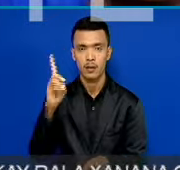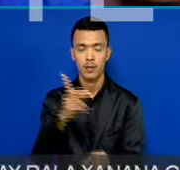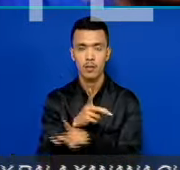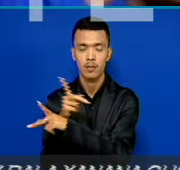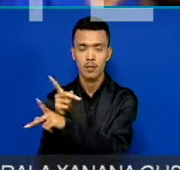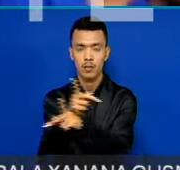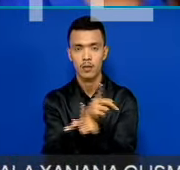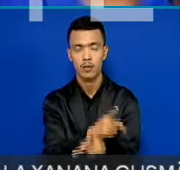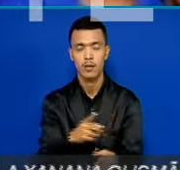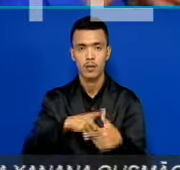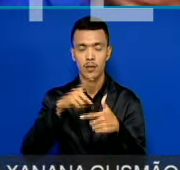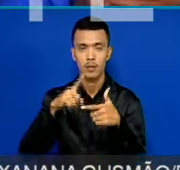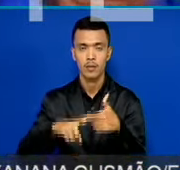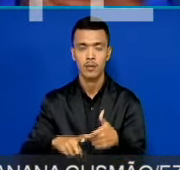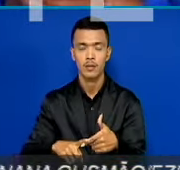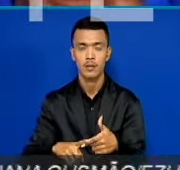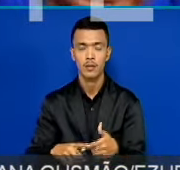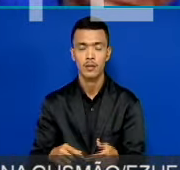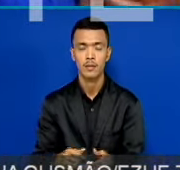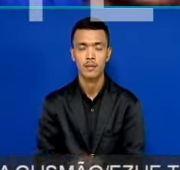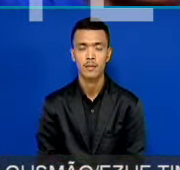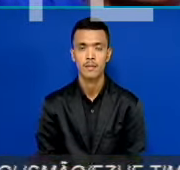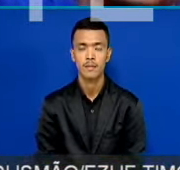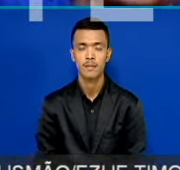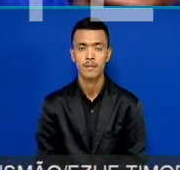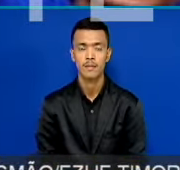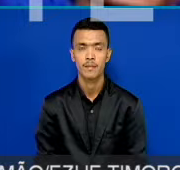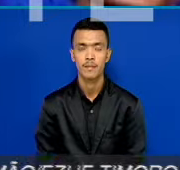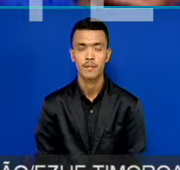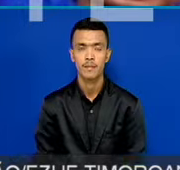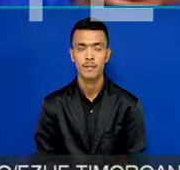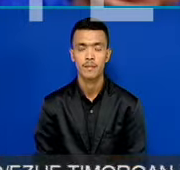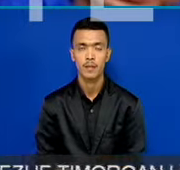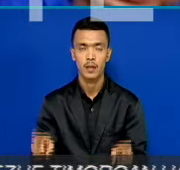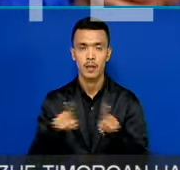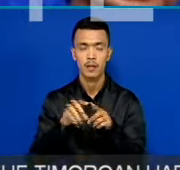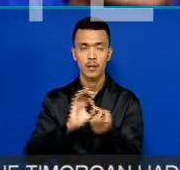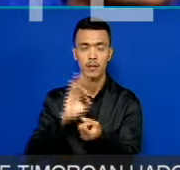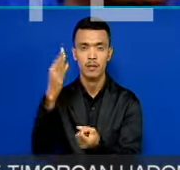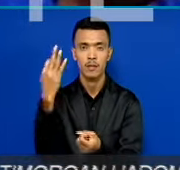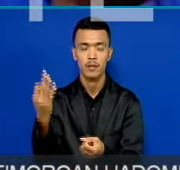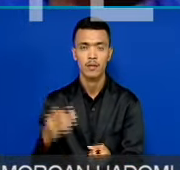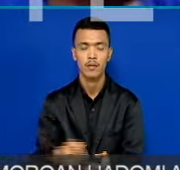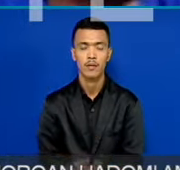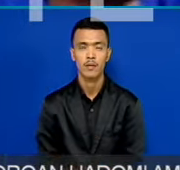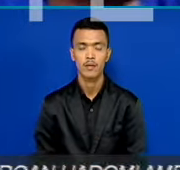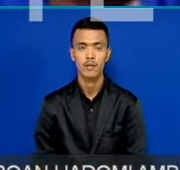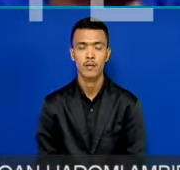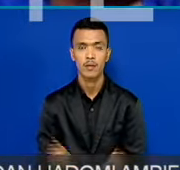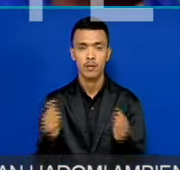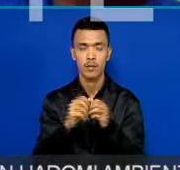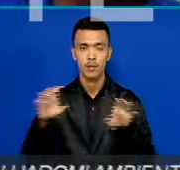prevensaun molak morasnya saya surtir ke nube bot hanya san covid dan emak kita ni hawa mutu kau ini teknik